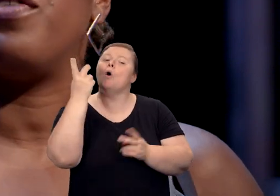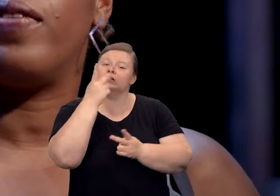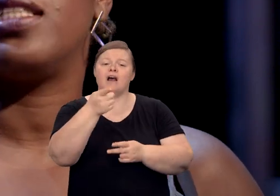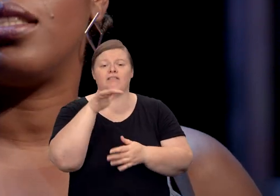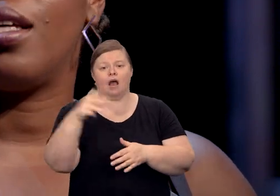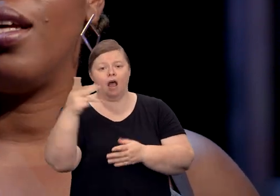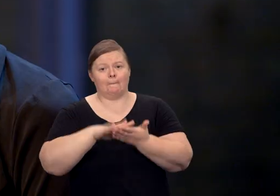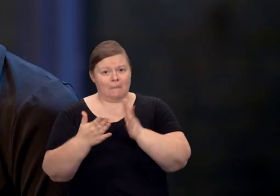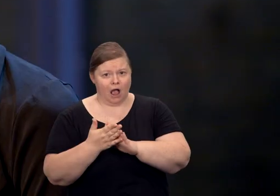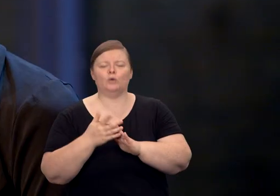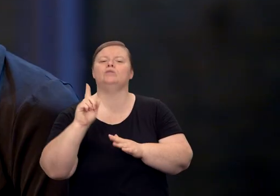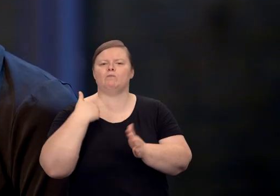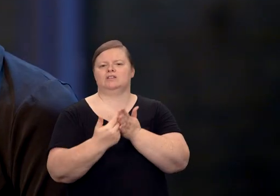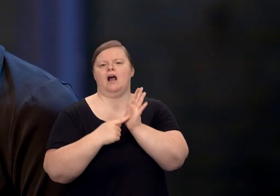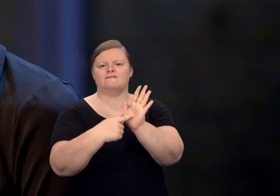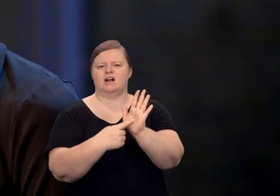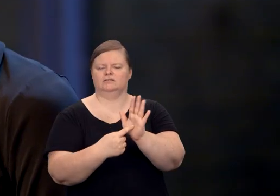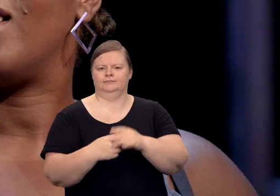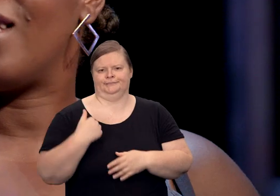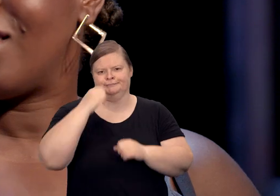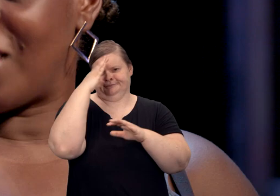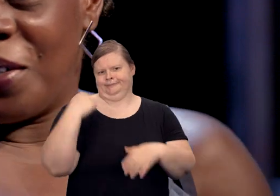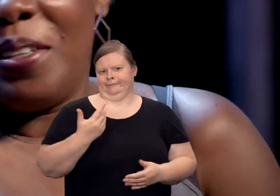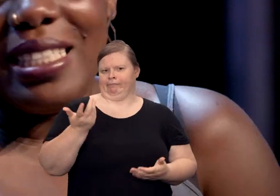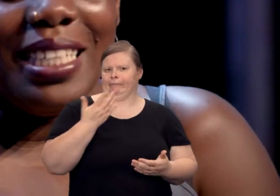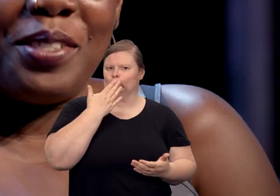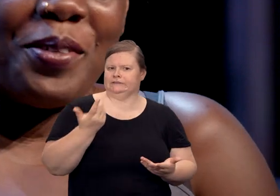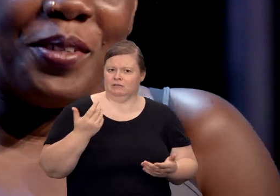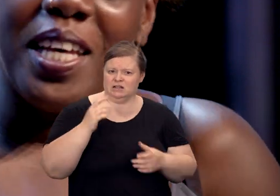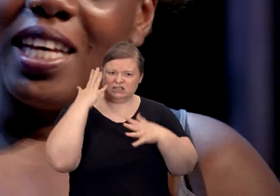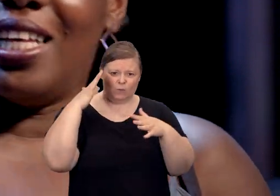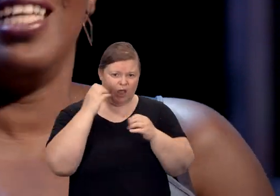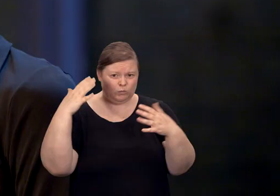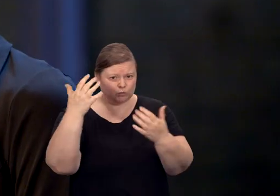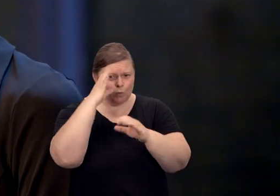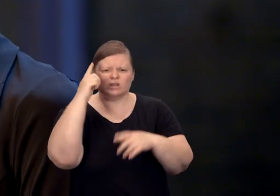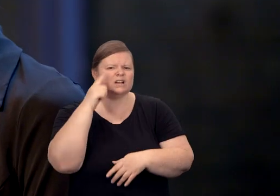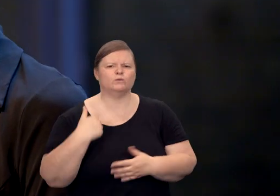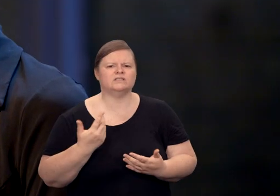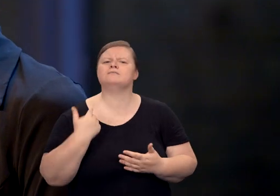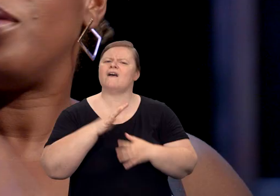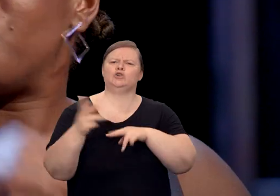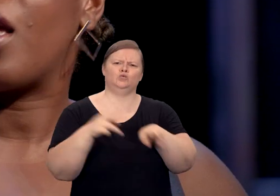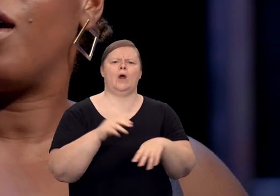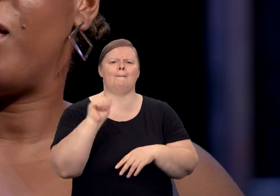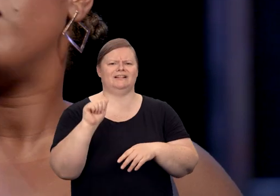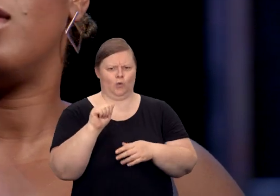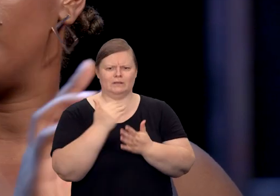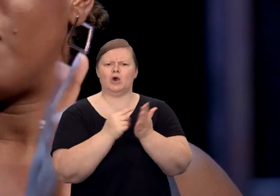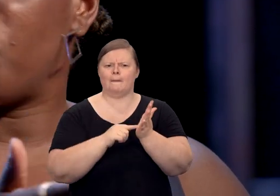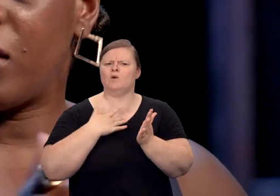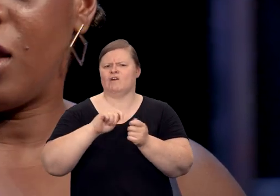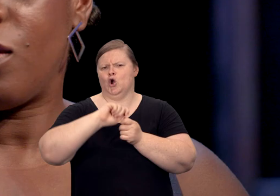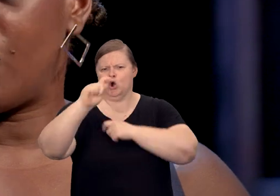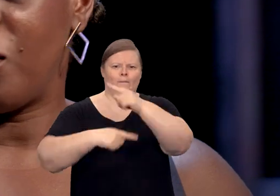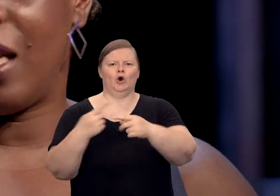denen aber vorweisen. Und da dachte ich so, ups, ich dachte, Soundcloud ist nicht so. Und dann bin ich zurückgegangen auf Ableton, habe es